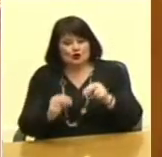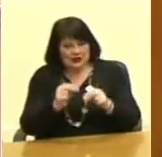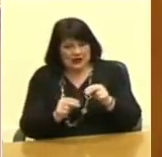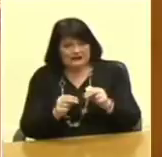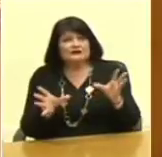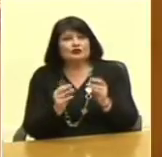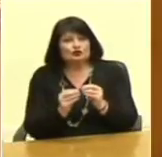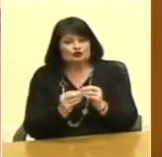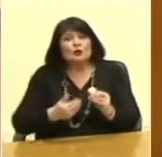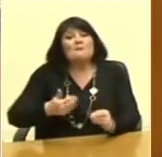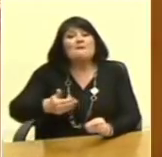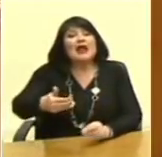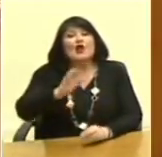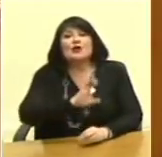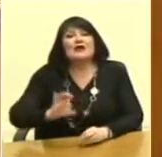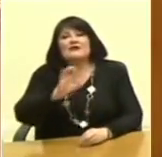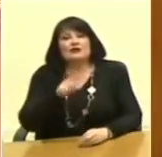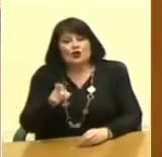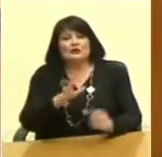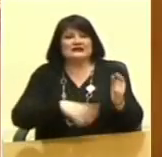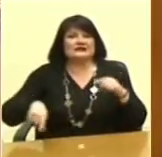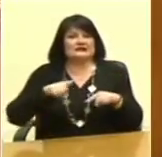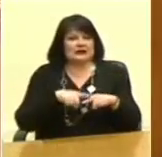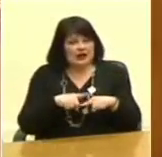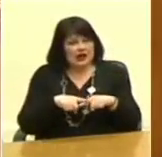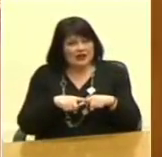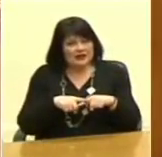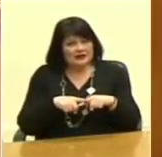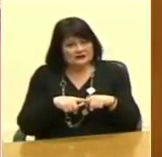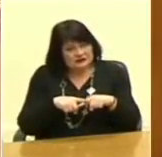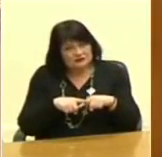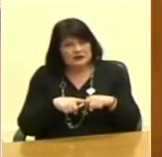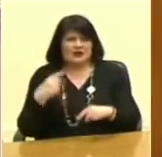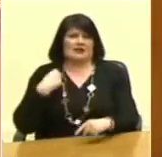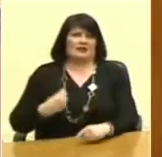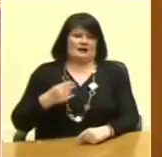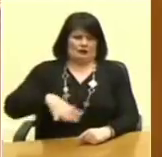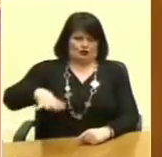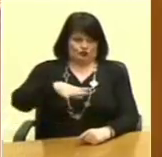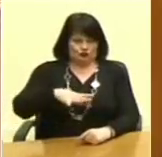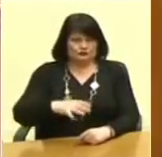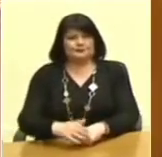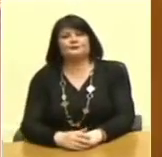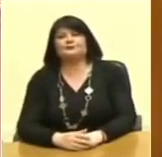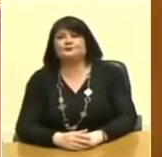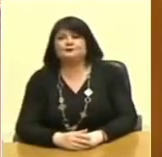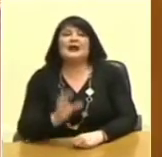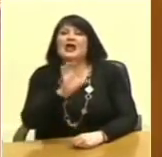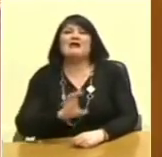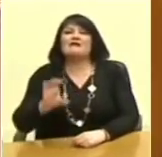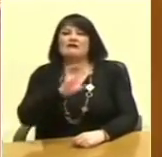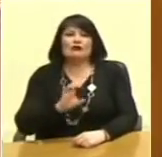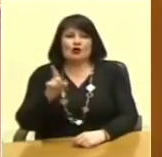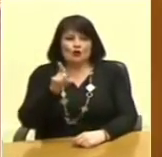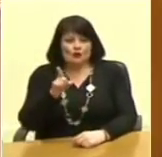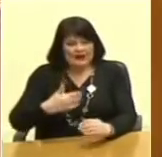αφορά το μέλλον της Ευρώπης, της Ελλάδας και της τοπικής αυτοδιοίκησης. Έχουμε μια Ευρώπη η οποία έχει μπει σε